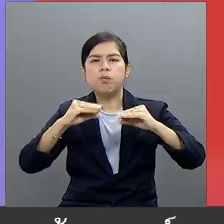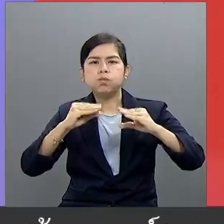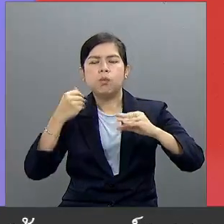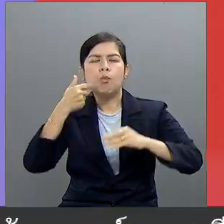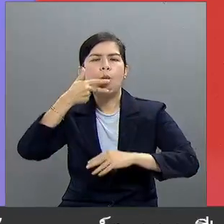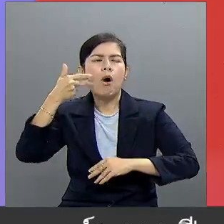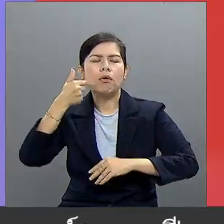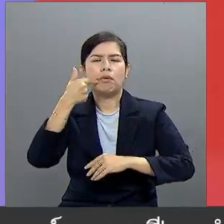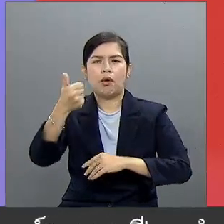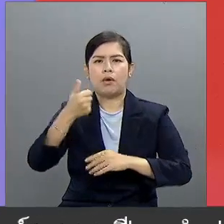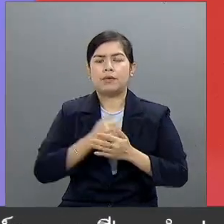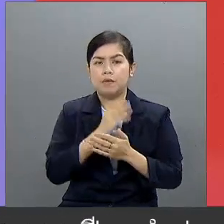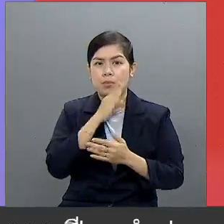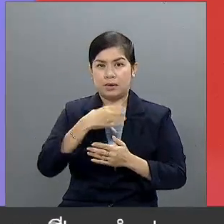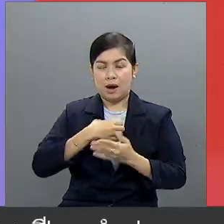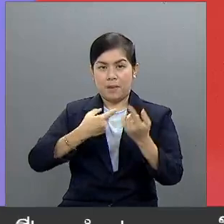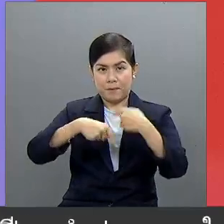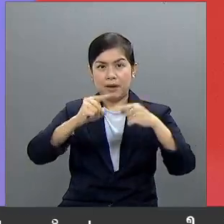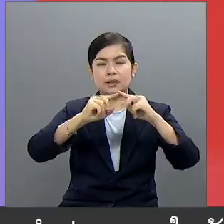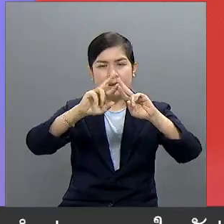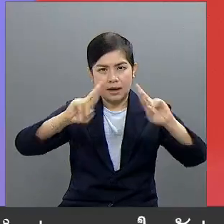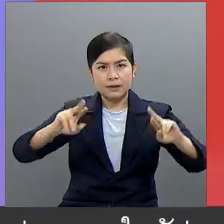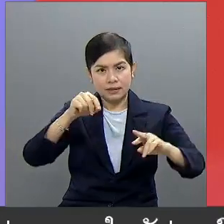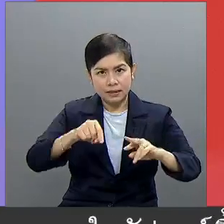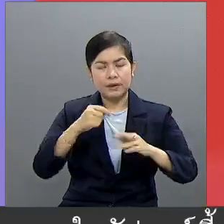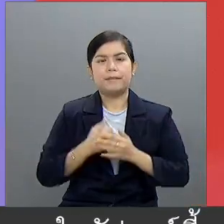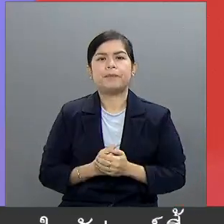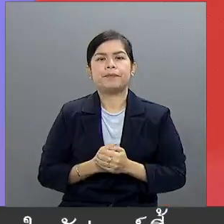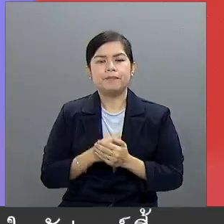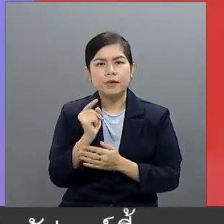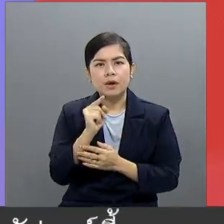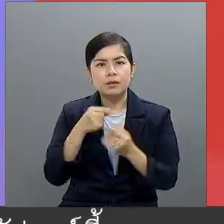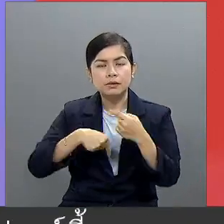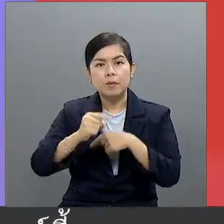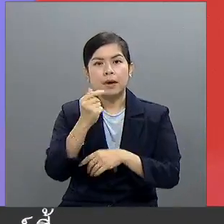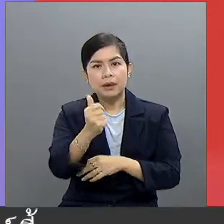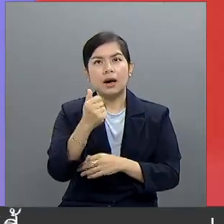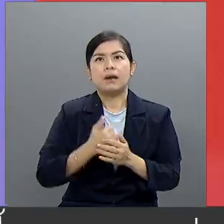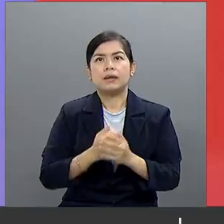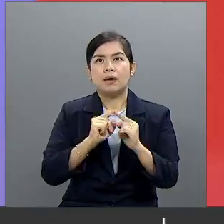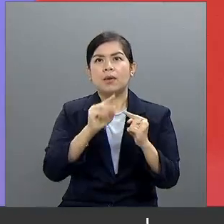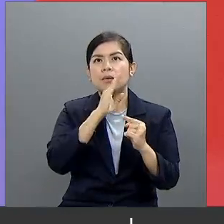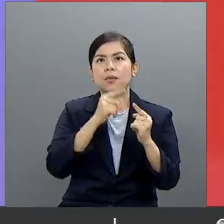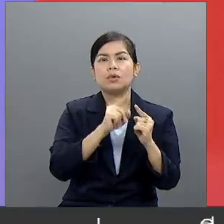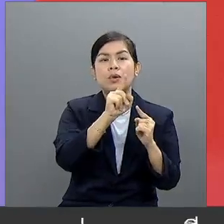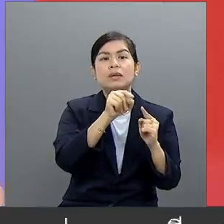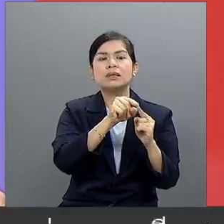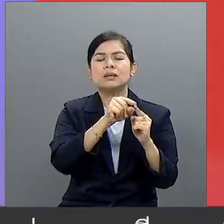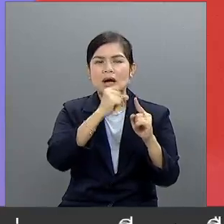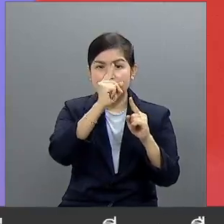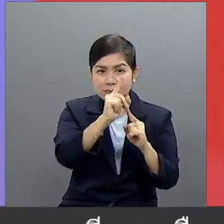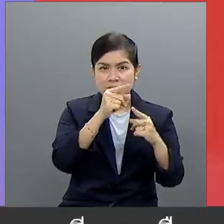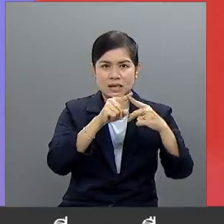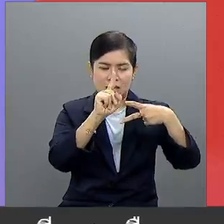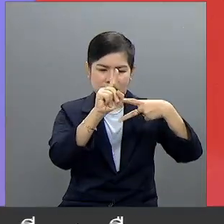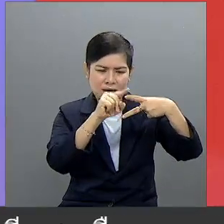ณสุการดานะครับไปได้นะครับทุกวันนะครับก็จะยกเว้นวันที่1แล้วก็16ของทุกเดือนร้านจะปิดนะครับ